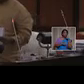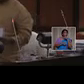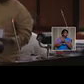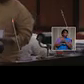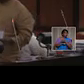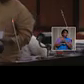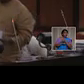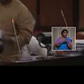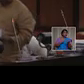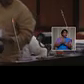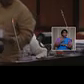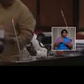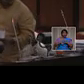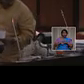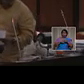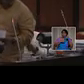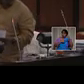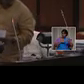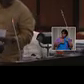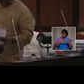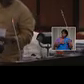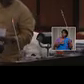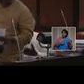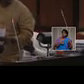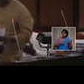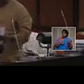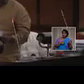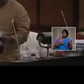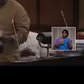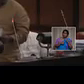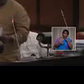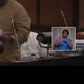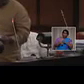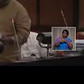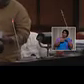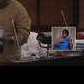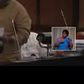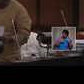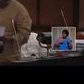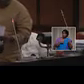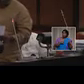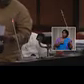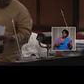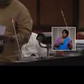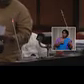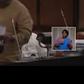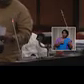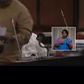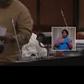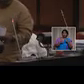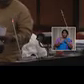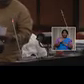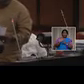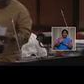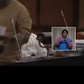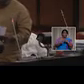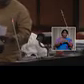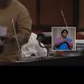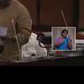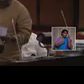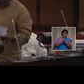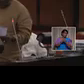அம்பாறை மாவட்டங்களுக்கு யூரியா பசலைகளை நீங்கள் கொடுக்க வேண்டும். நீங்கள் குறிப்பிடுகின்ற